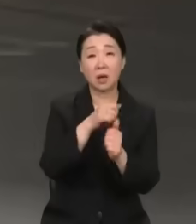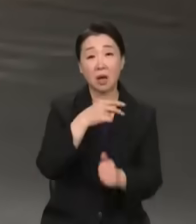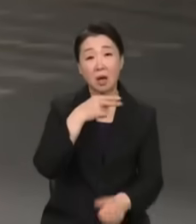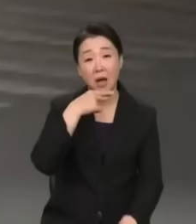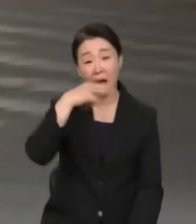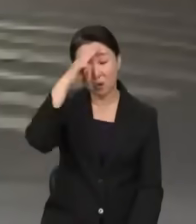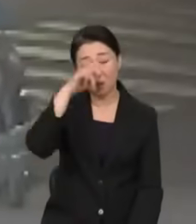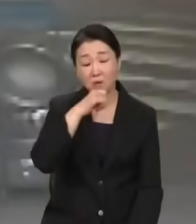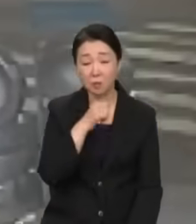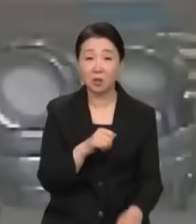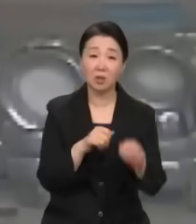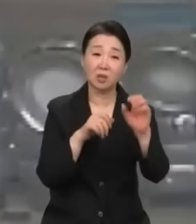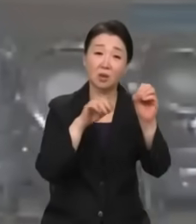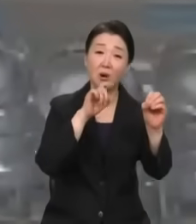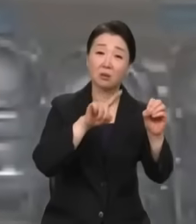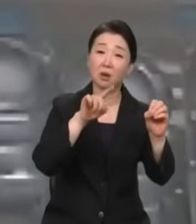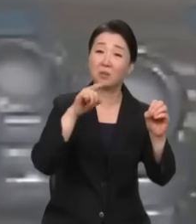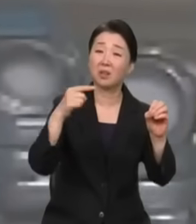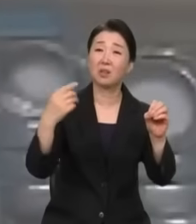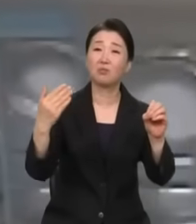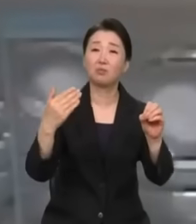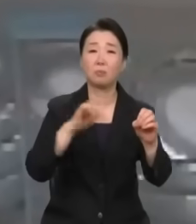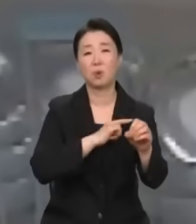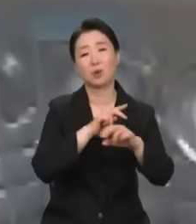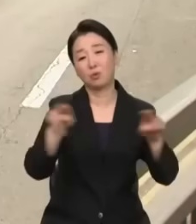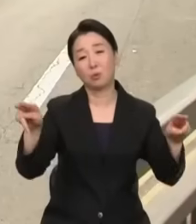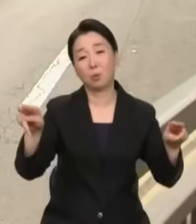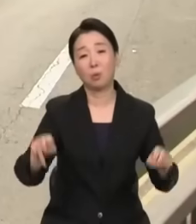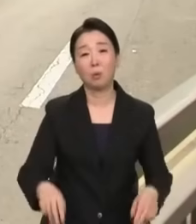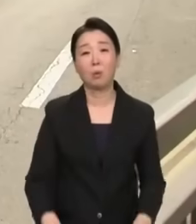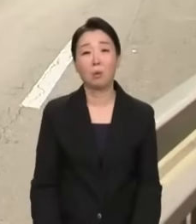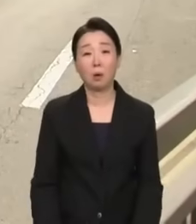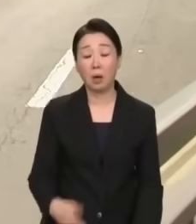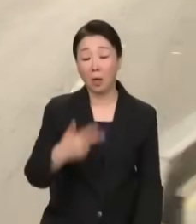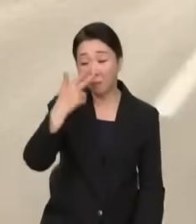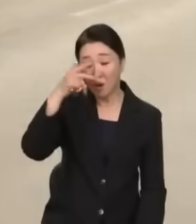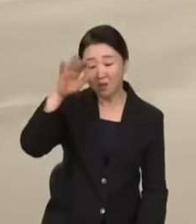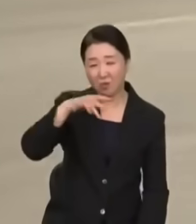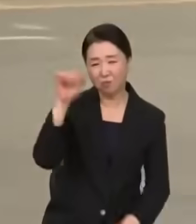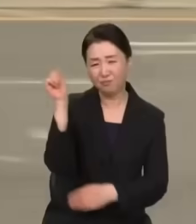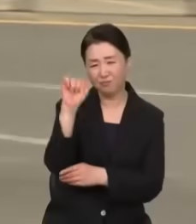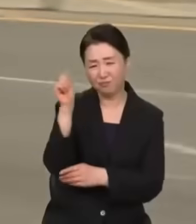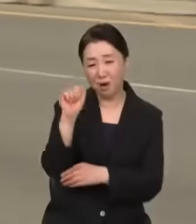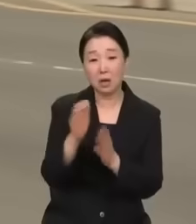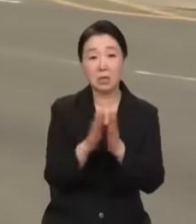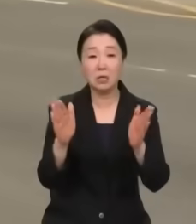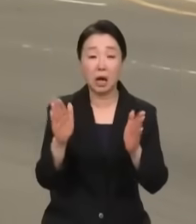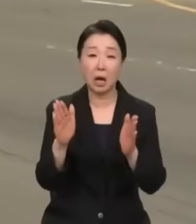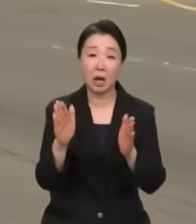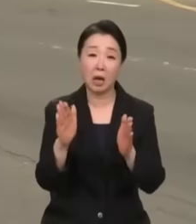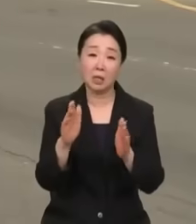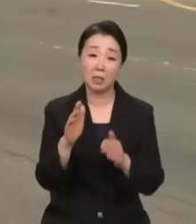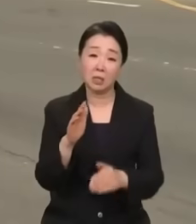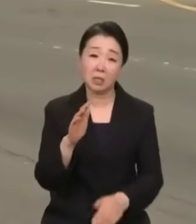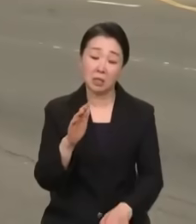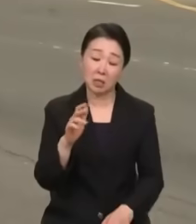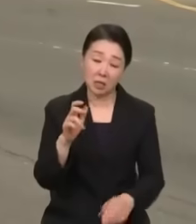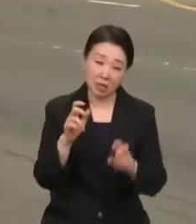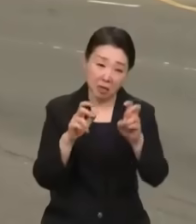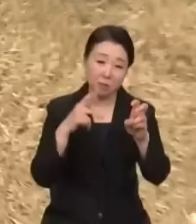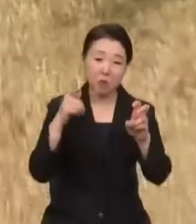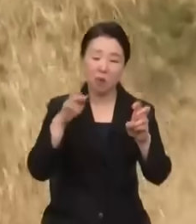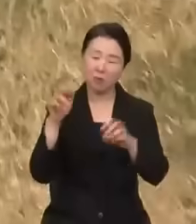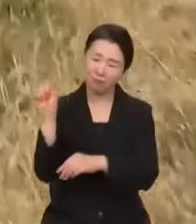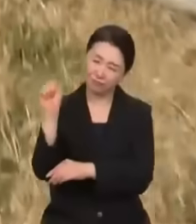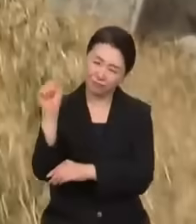0.119 면허 취소 수준이었습니다 경기도 평택에서 술 먹고 운전을 시작한뒤 20킬로를 달려온 것으로